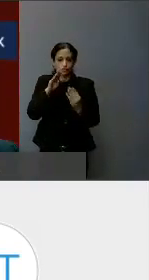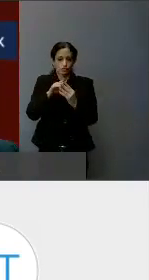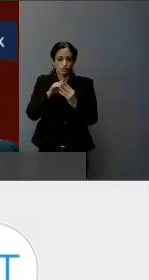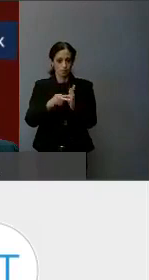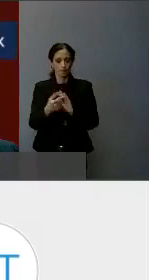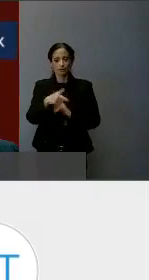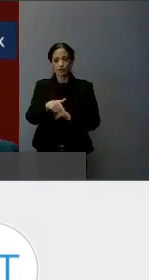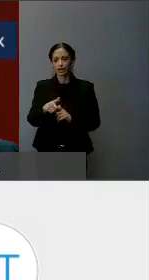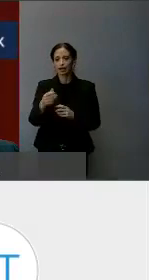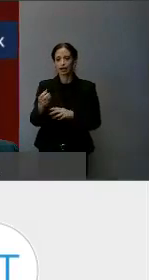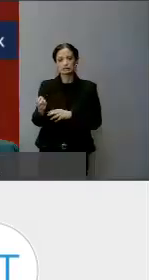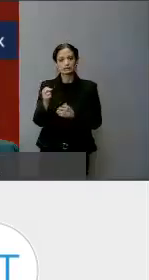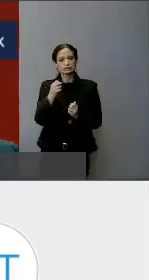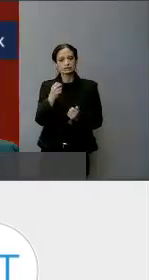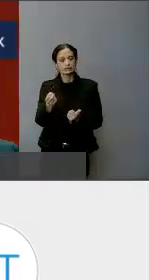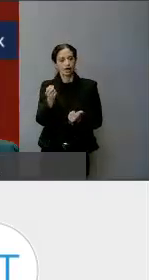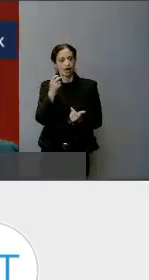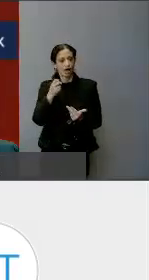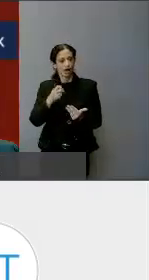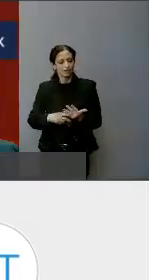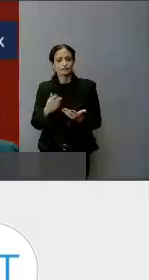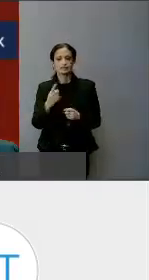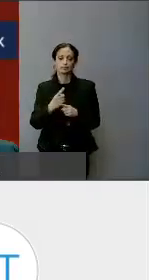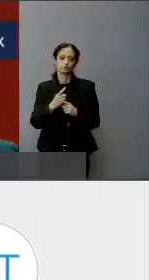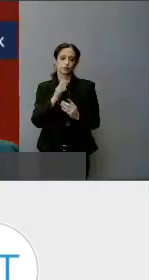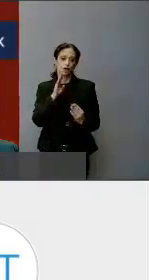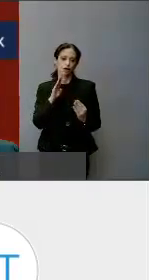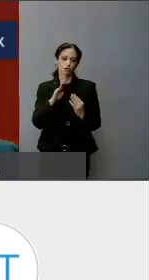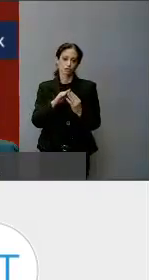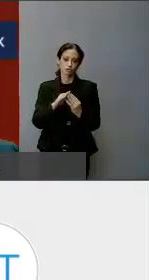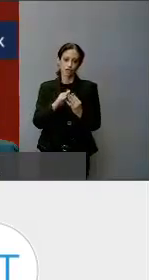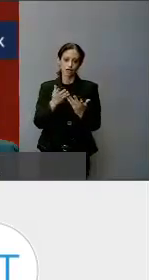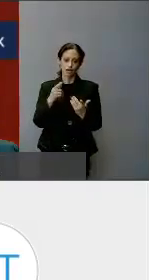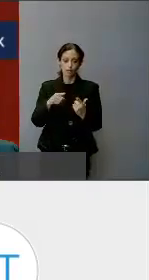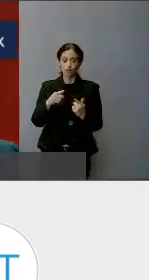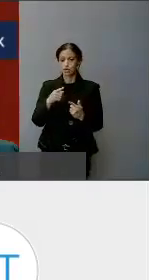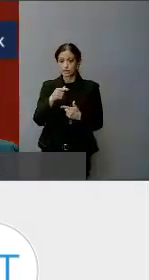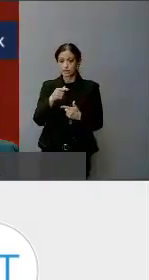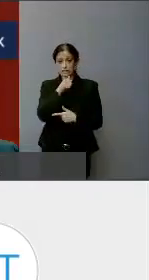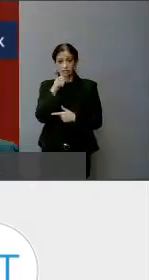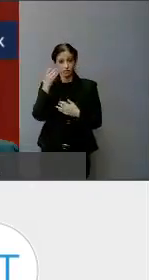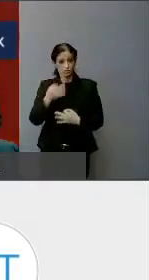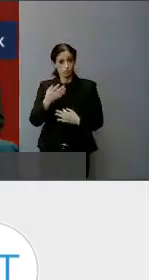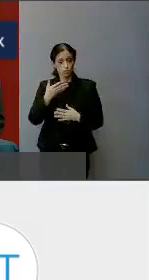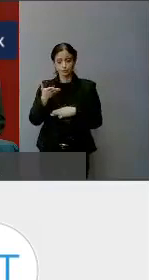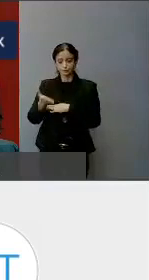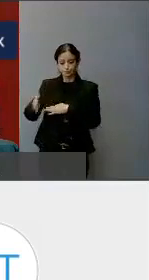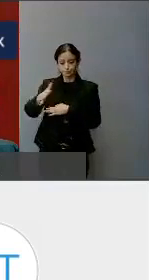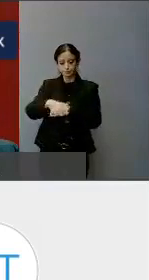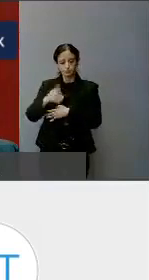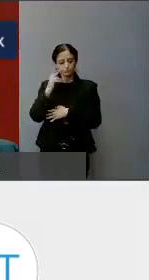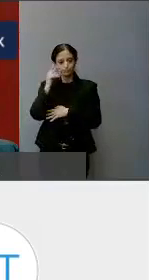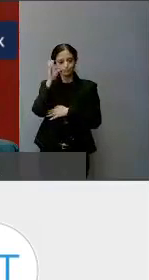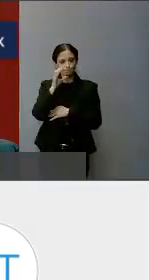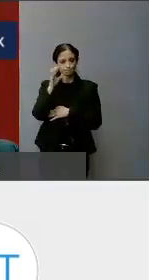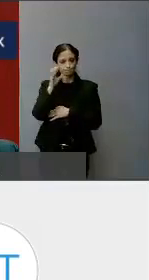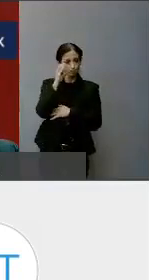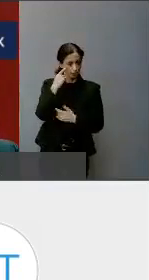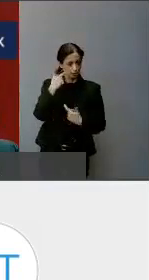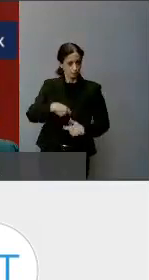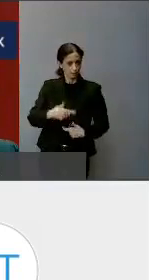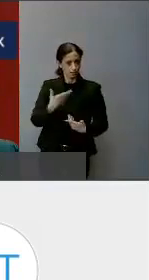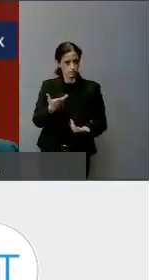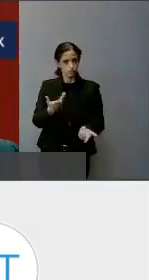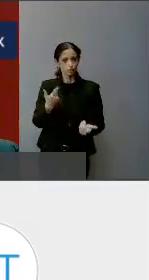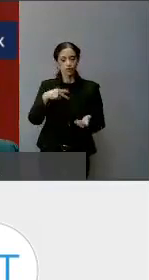sia più che è utile fare con accesso in loco per verificare sul campo con con i tecnici